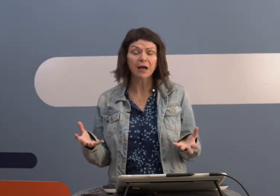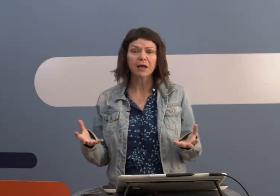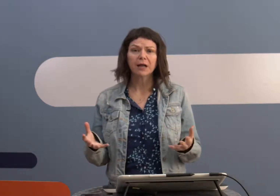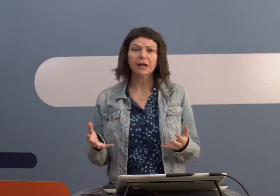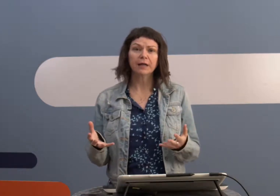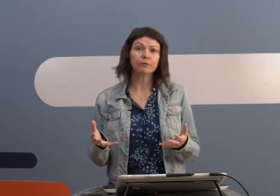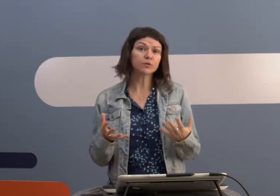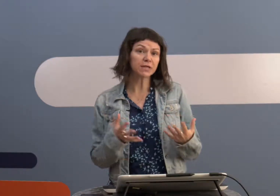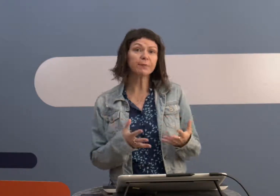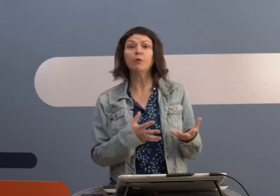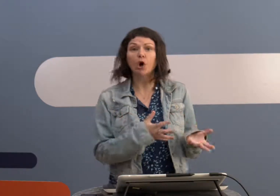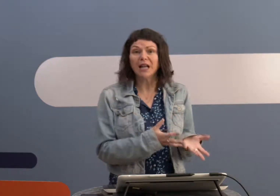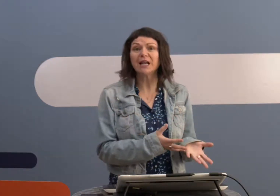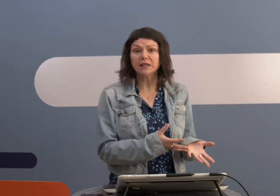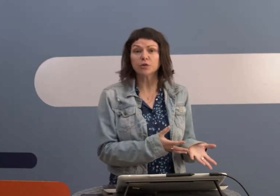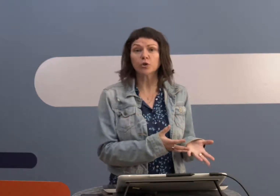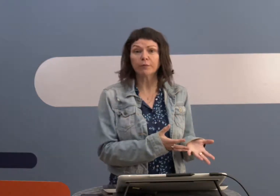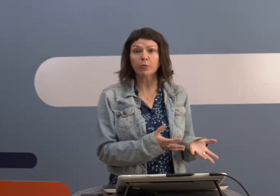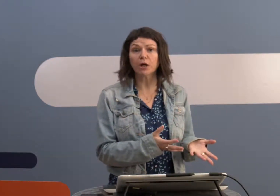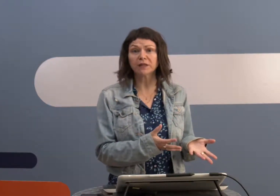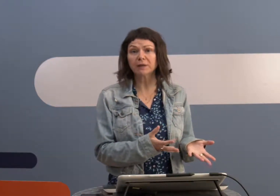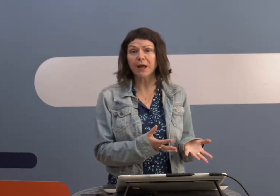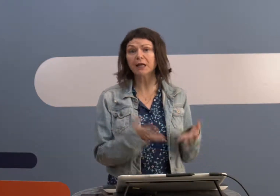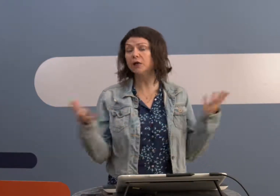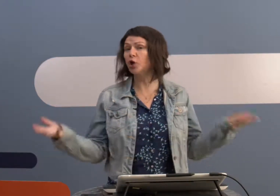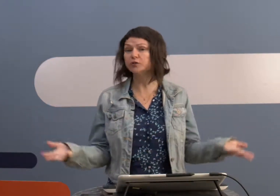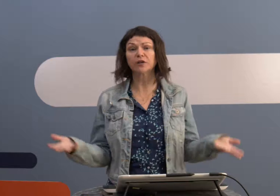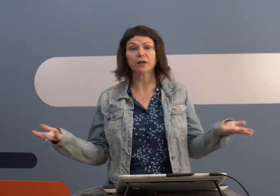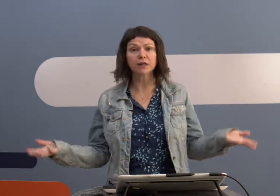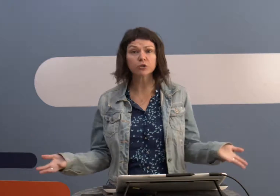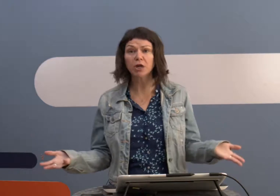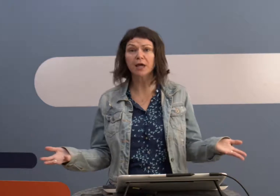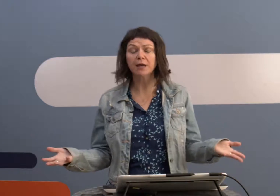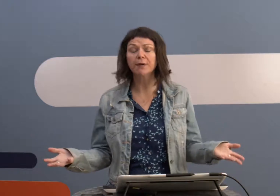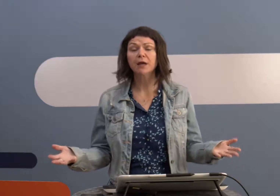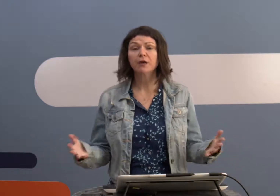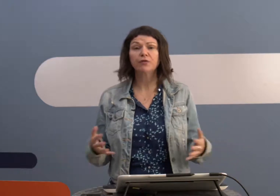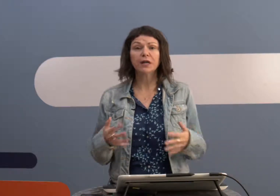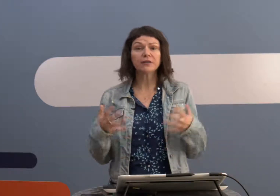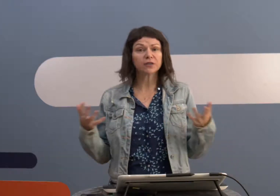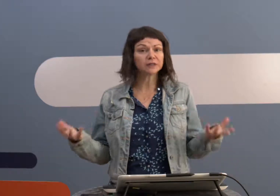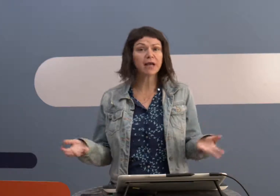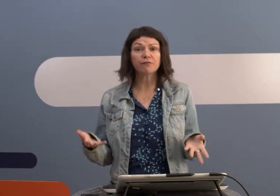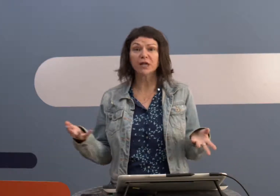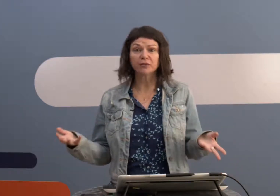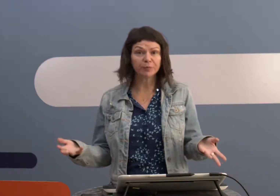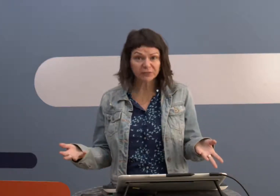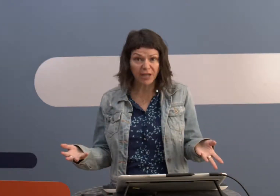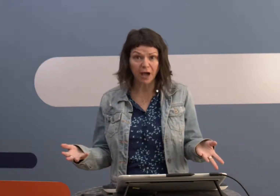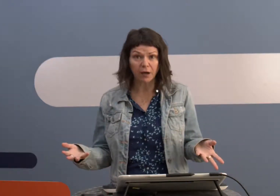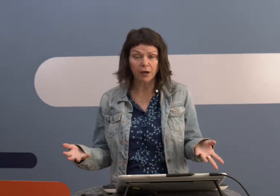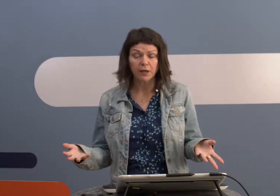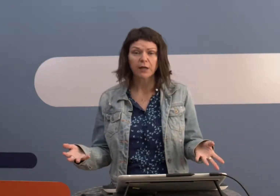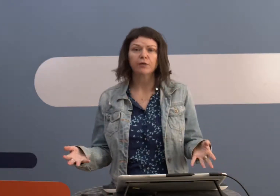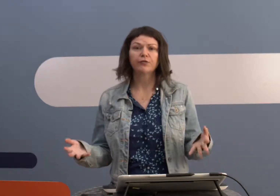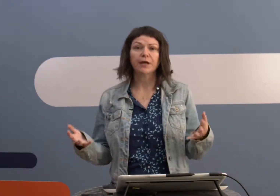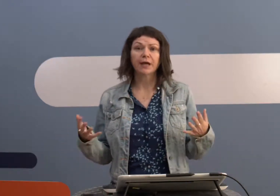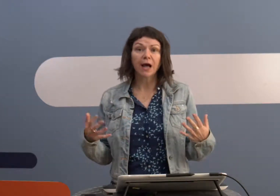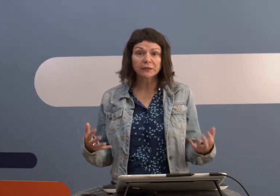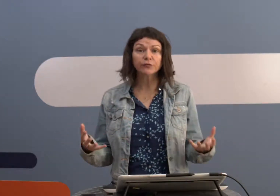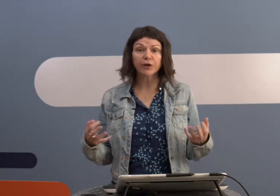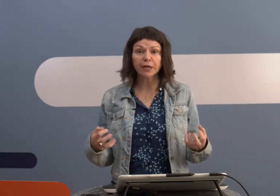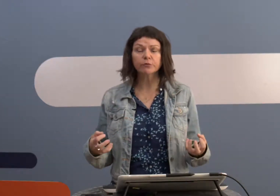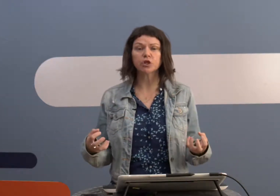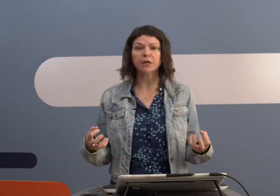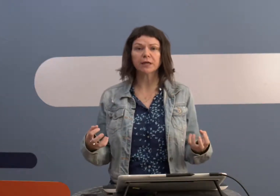נתנה למוסלמים לא כאלה קיצוניים כמו הטליבן לחיות את החיים שלהם ולהתקדם ולהתפתח.